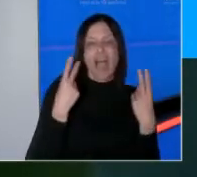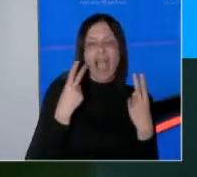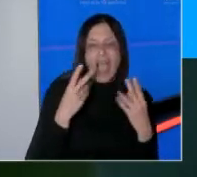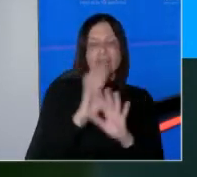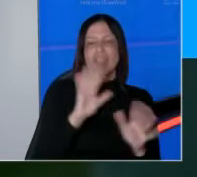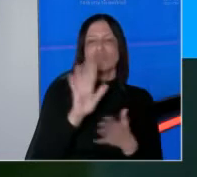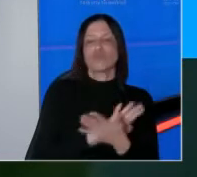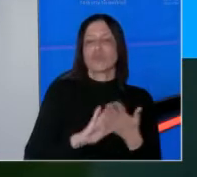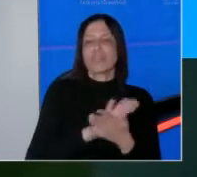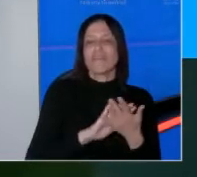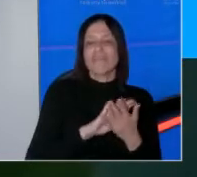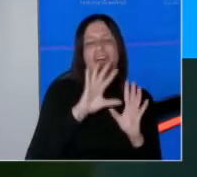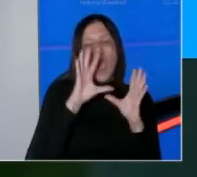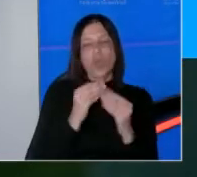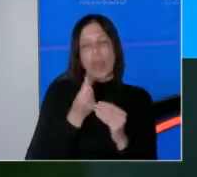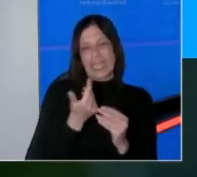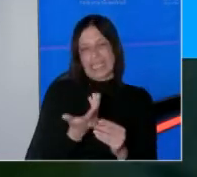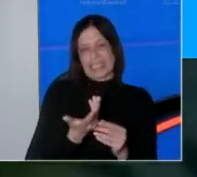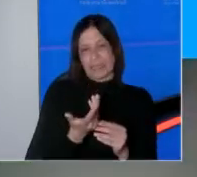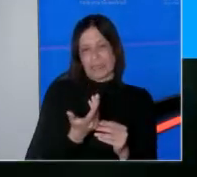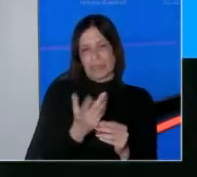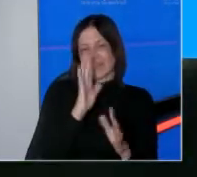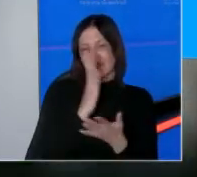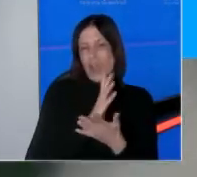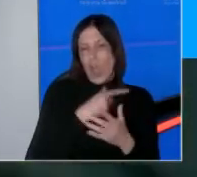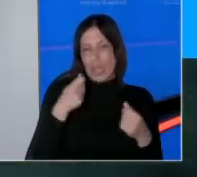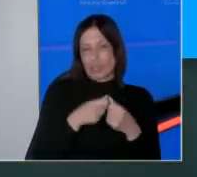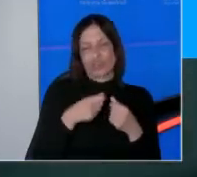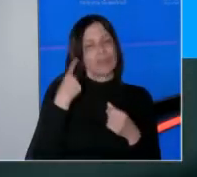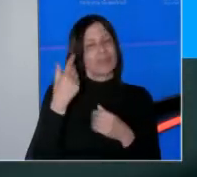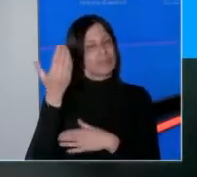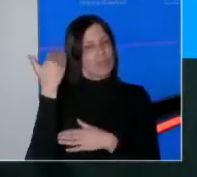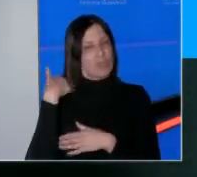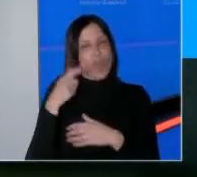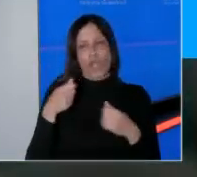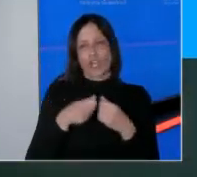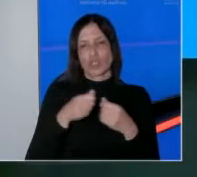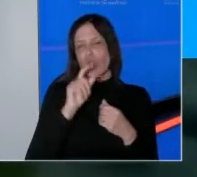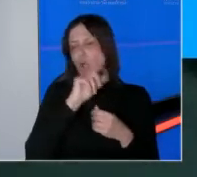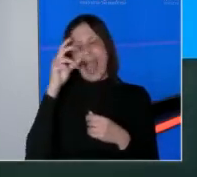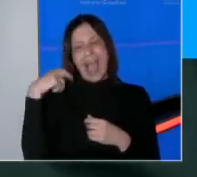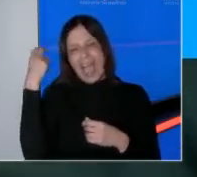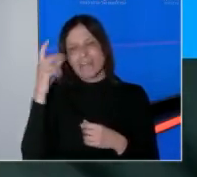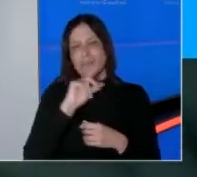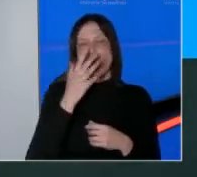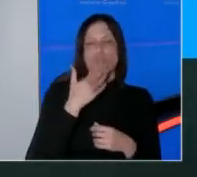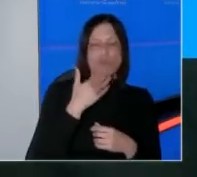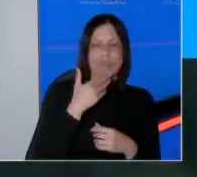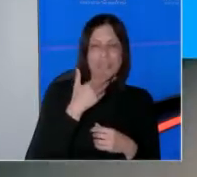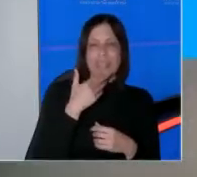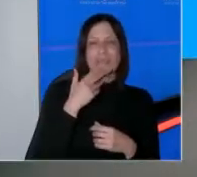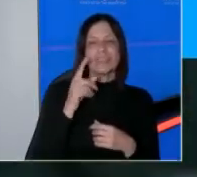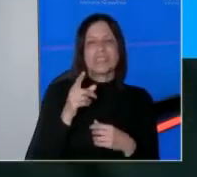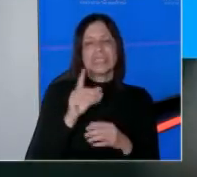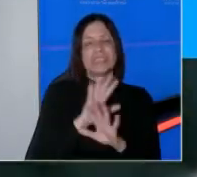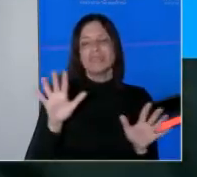שום דבר, הכל כסף. דרך אגב, כבר לא קשור, שמעתי אותך קודם, כבר לא קשור לא לערבים, לא ליהודים. הקטע